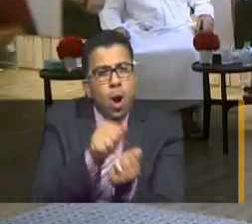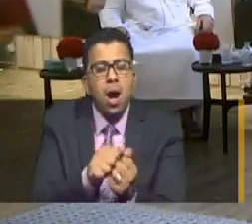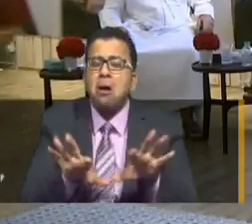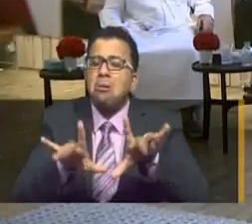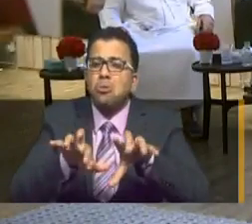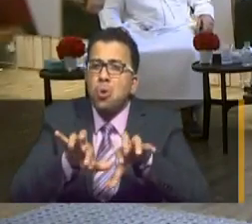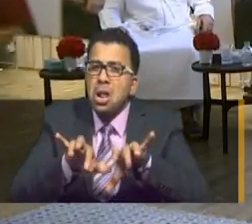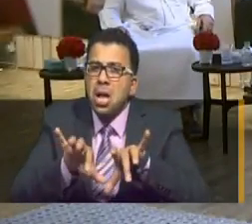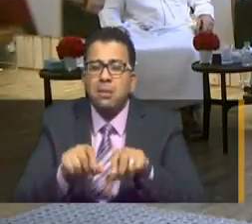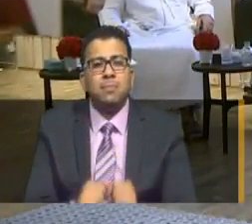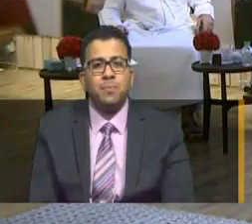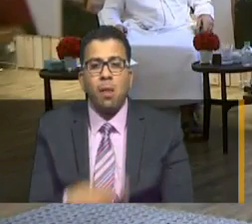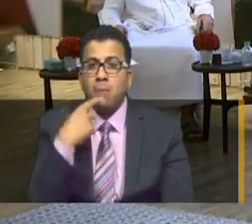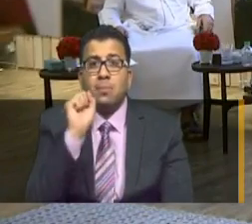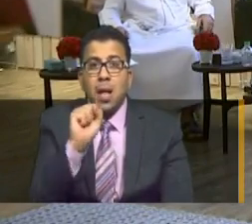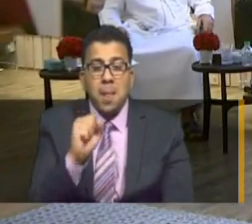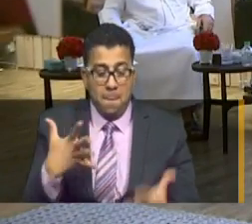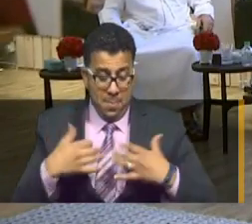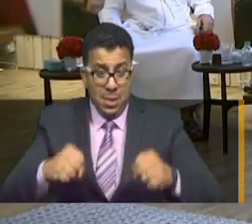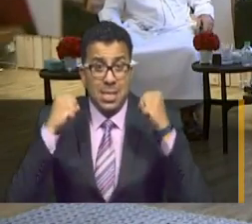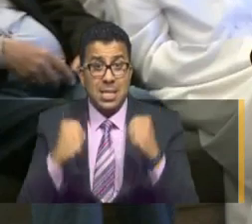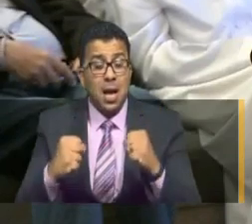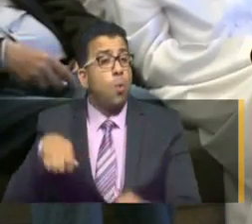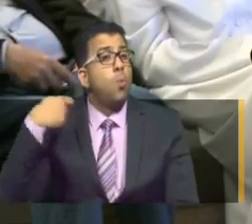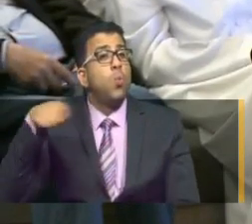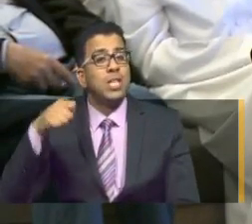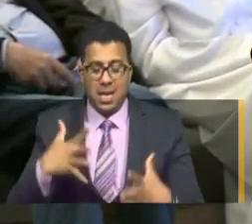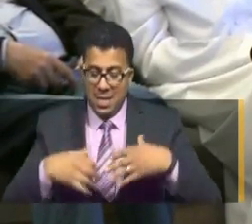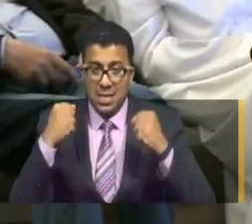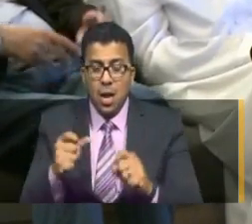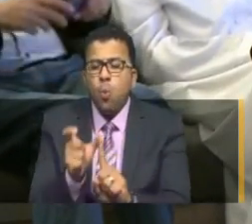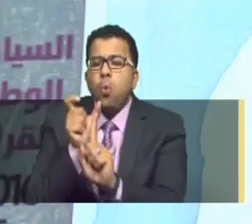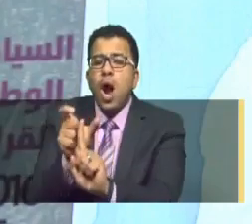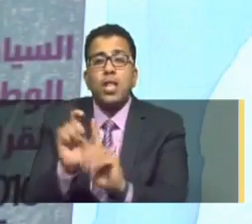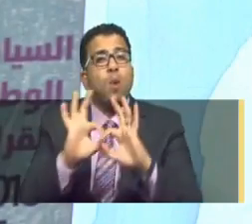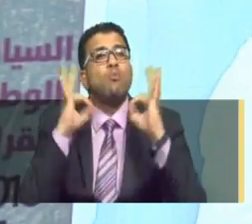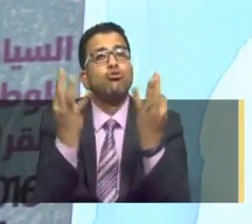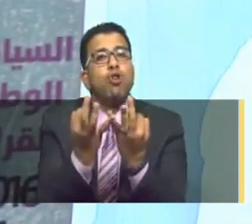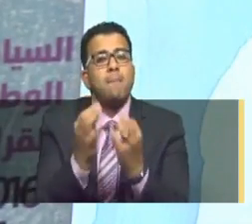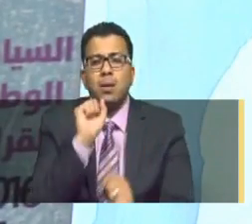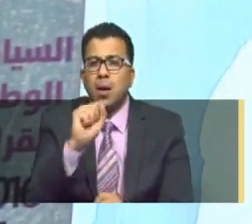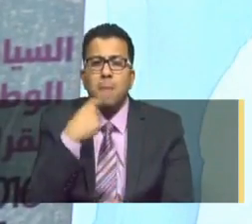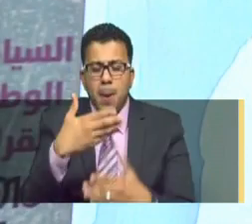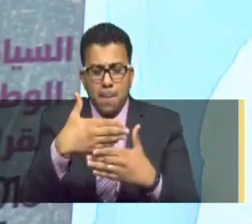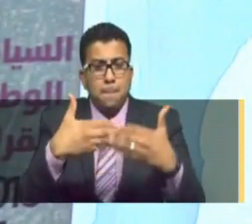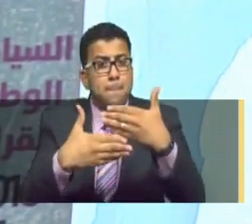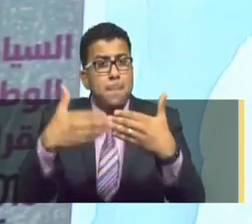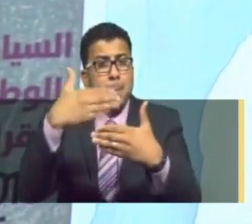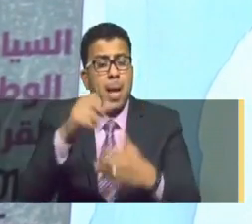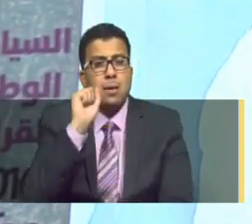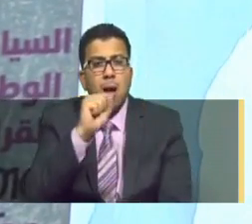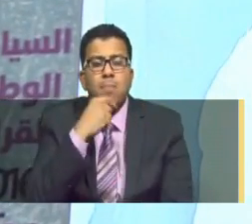إلكترونية. أما البرنامج الصحي التابع لوزارة الصحة ووقاية المجتمع يقوم على بناء الإمكانات